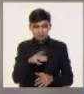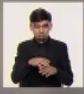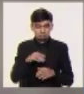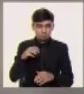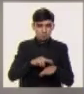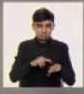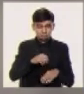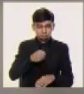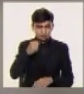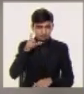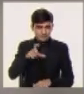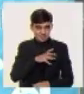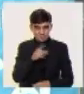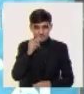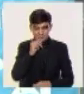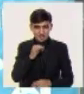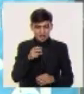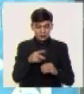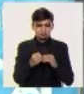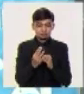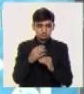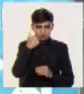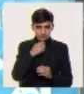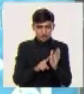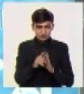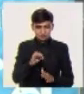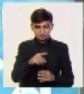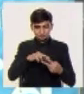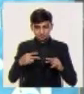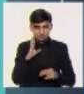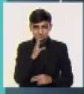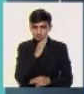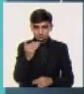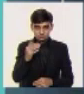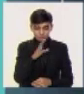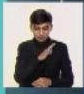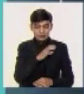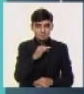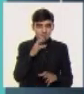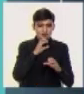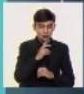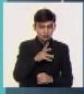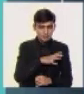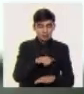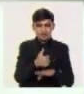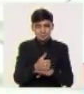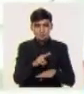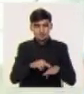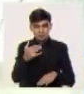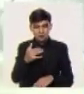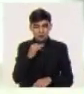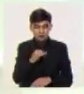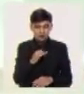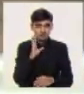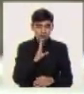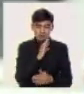высокопоставленный полицейский. Все началось в 2014 году, когда обменный пункт, принадлежащий матери, ограбили. Тогда глава районного отдела полиции якобы